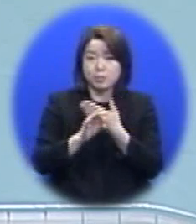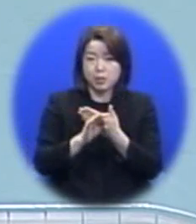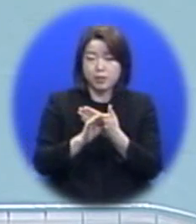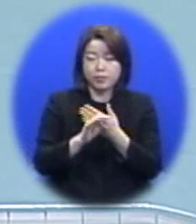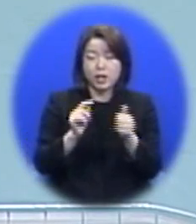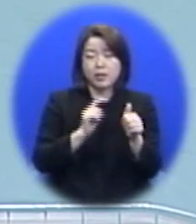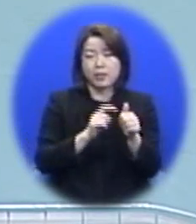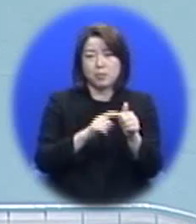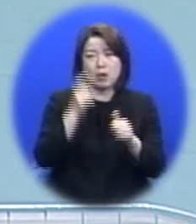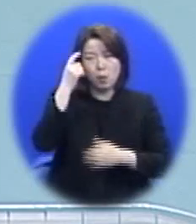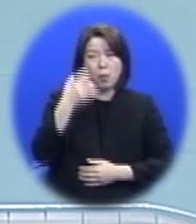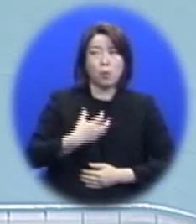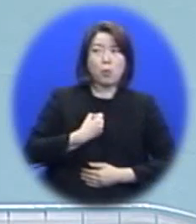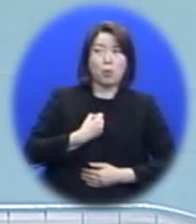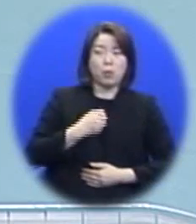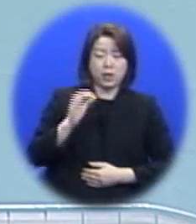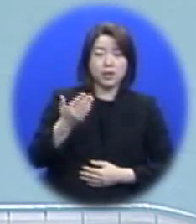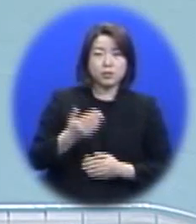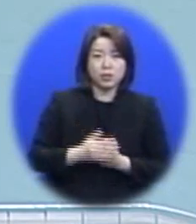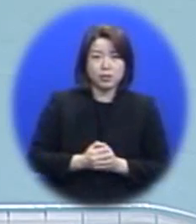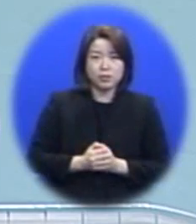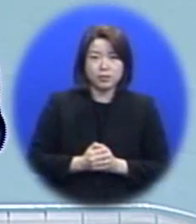남편에겐 충격이 됩니다.